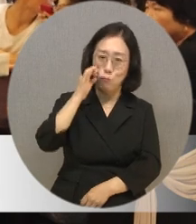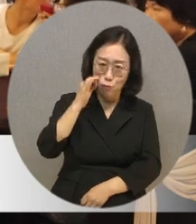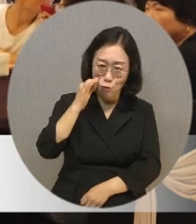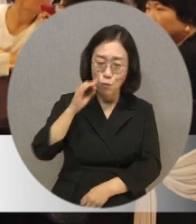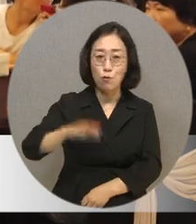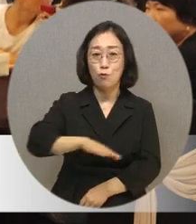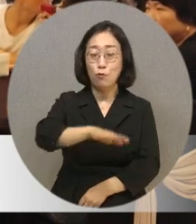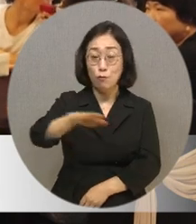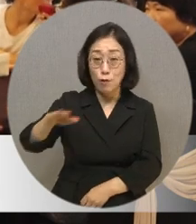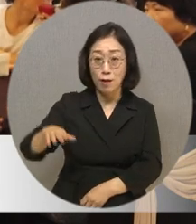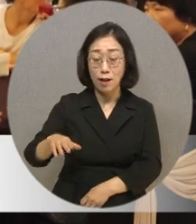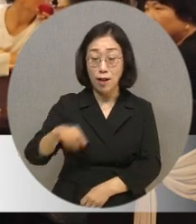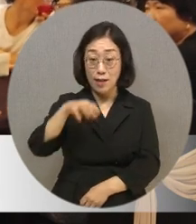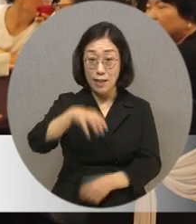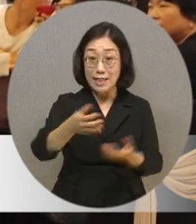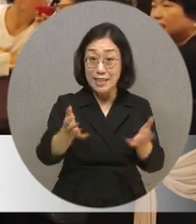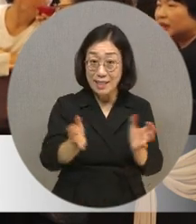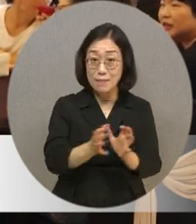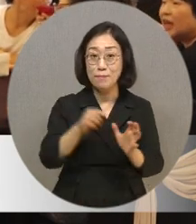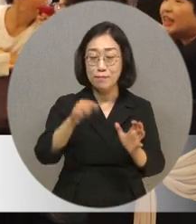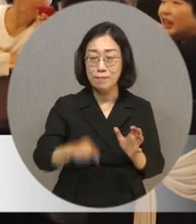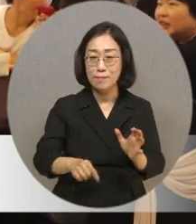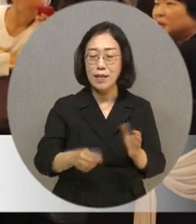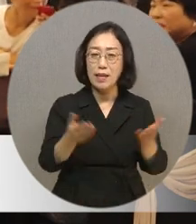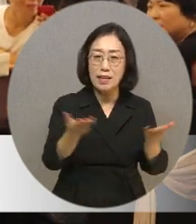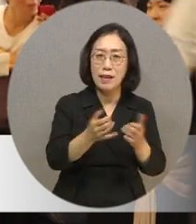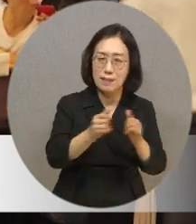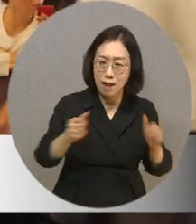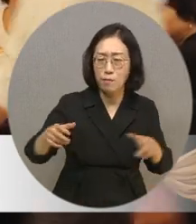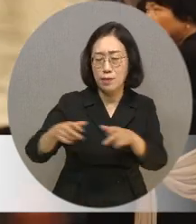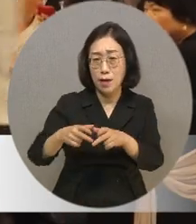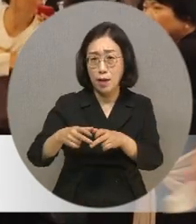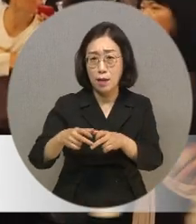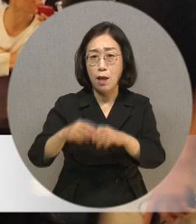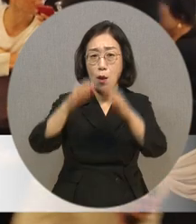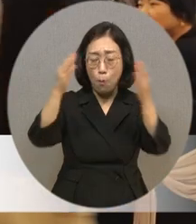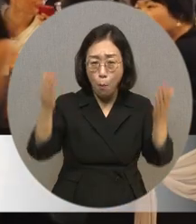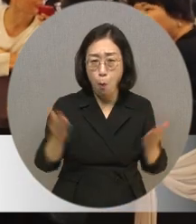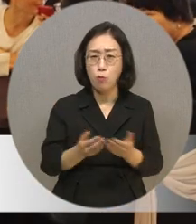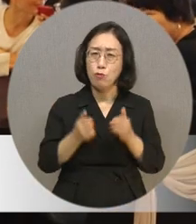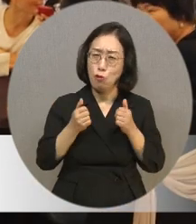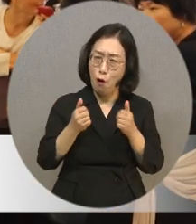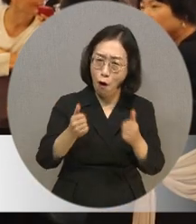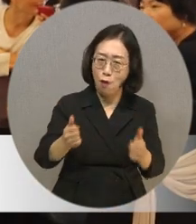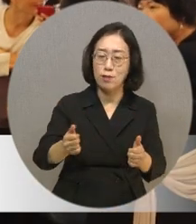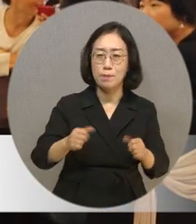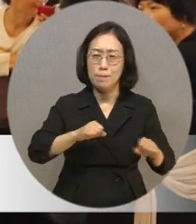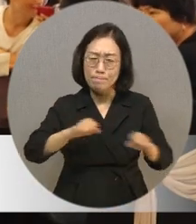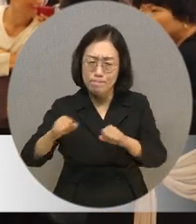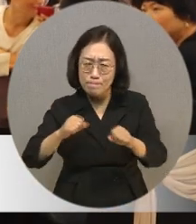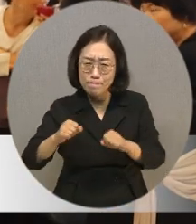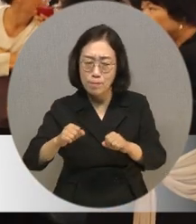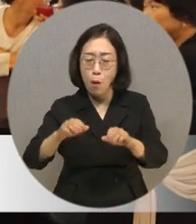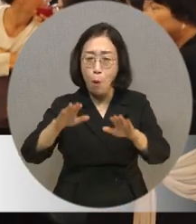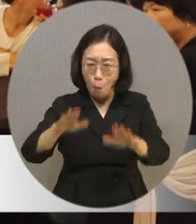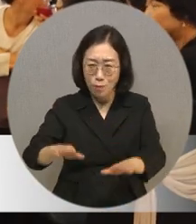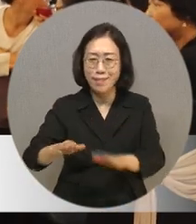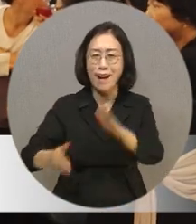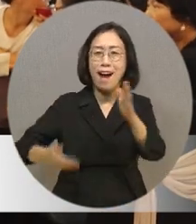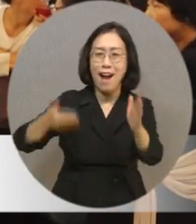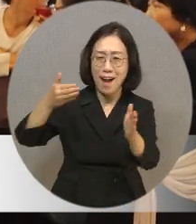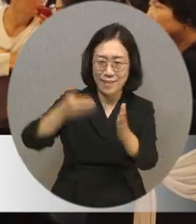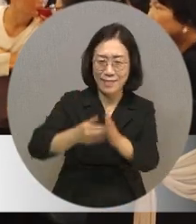그동안 우리가 꿈을 키우는 세상을 직원과 장애인 모두가 열심히 해왔던 덕분에 지금의 오늘이 있는 것